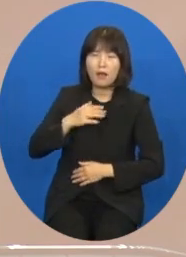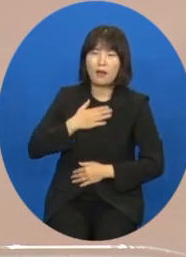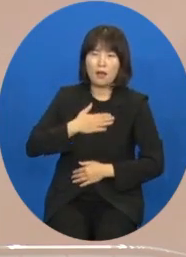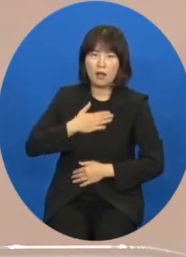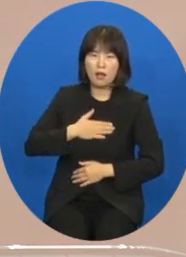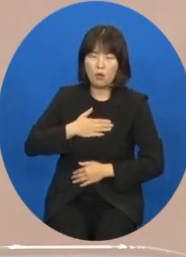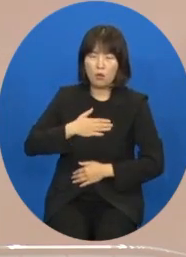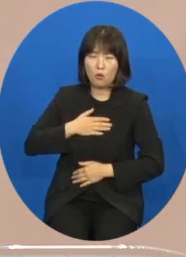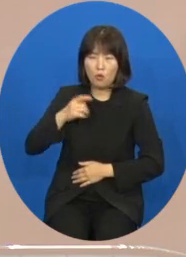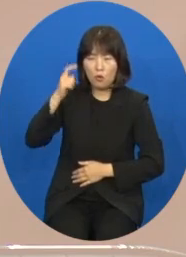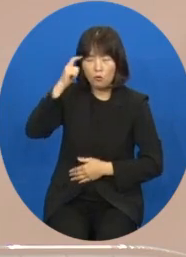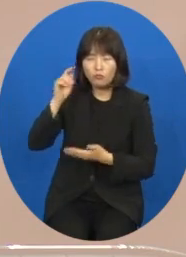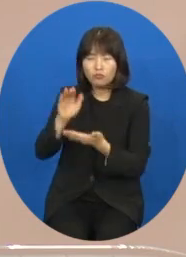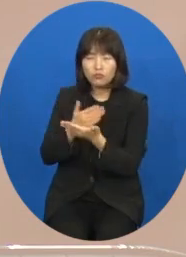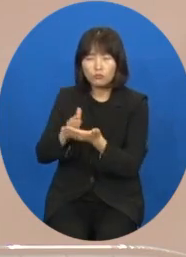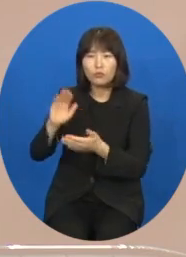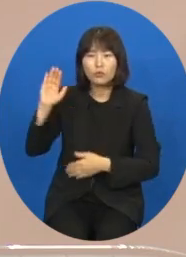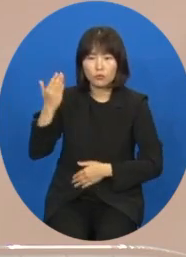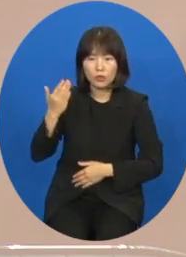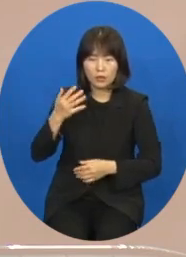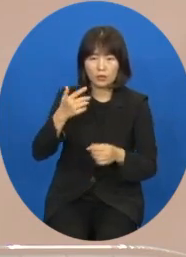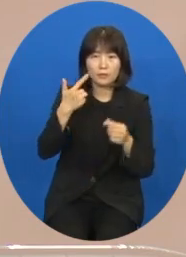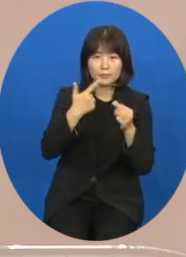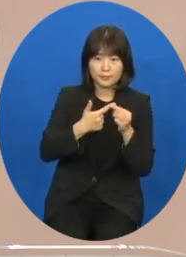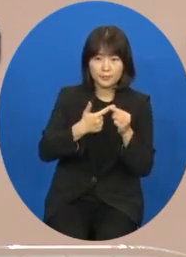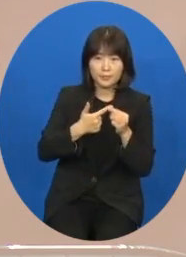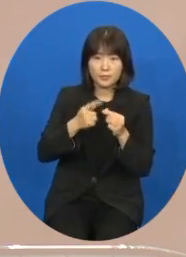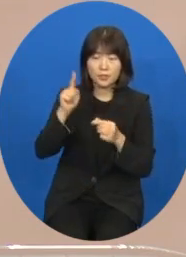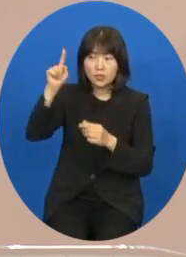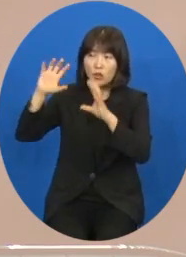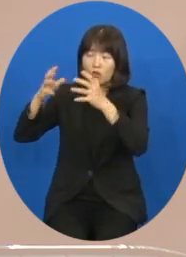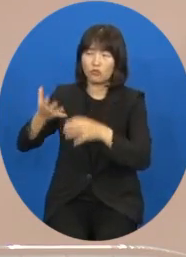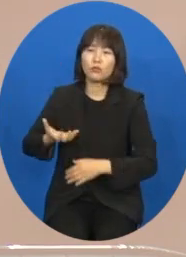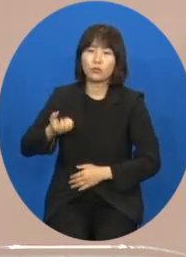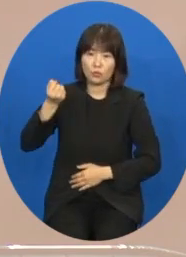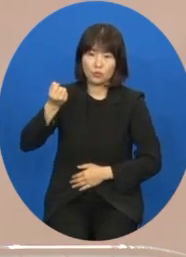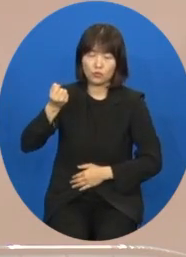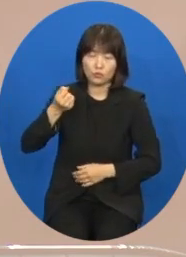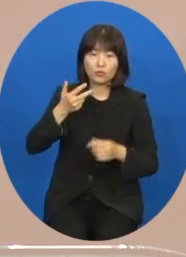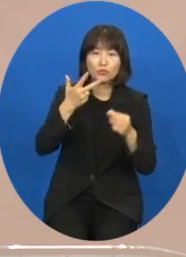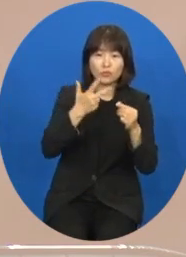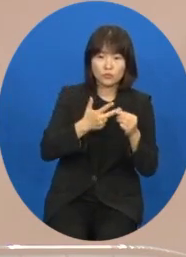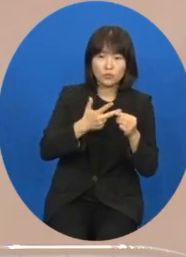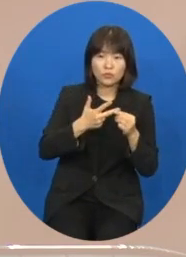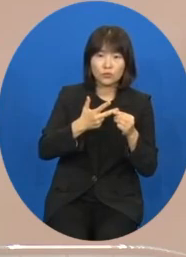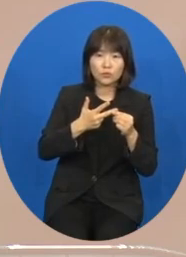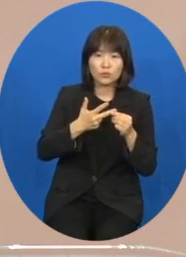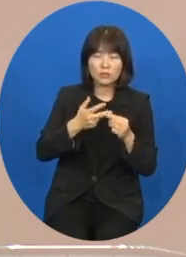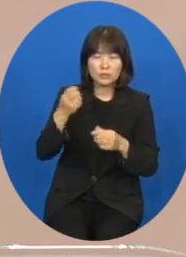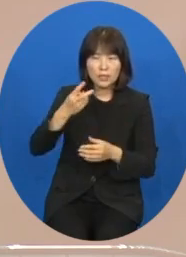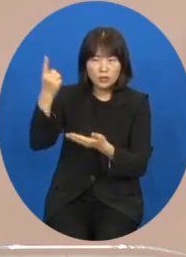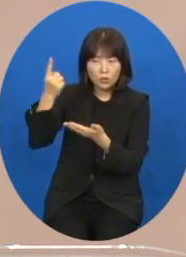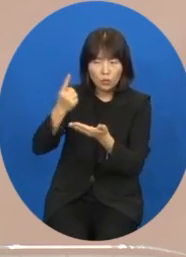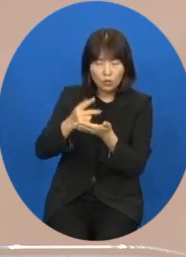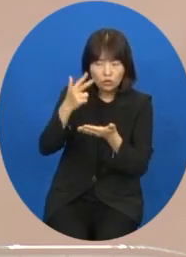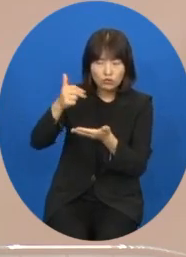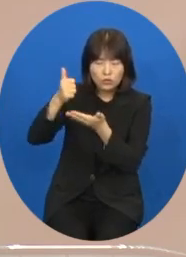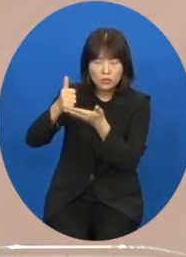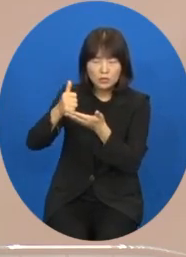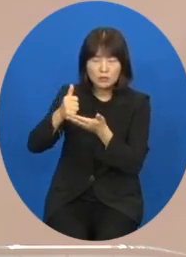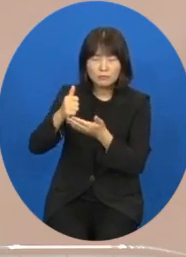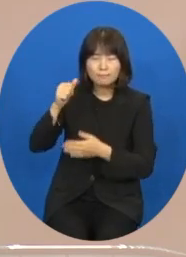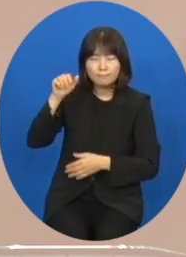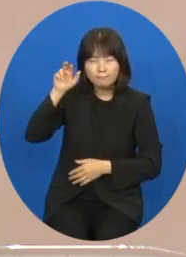되고 분별이 돼요. 여섯 번째는 천국을 소유합니다. 일곱 번째는 다시 오실 주님을